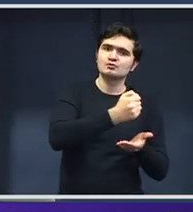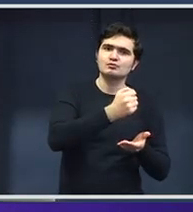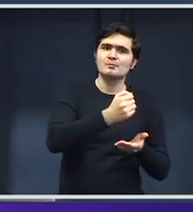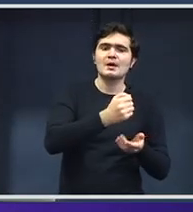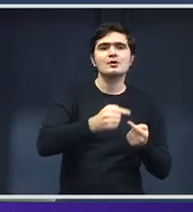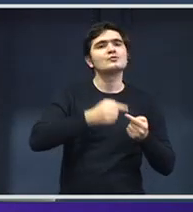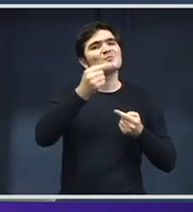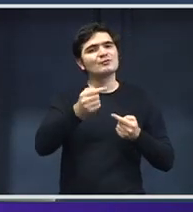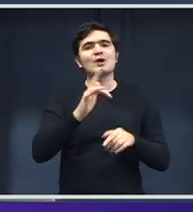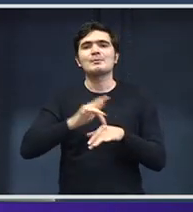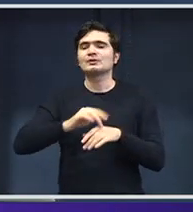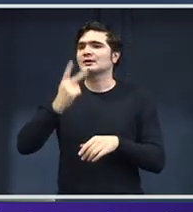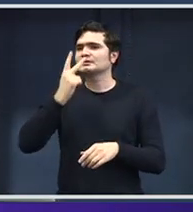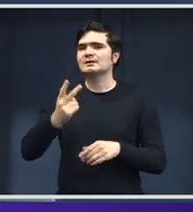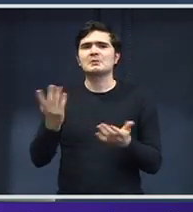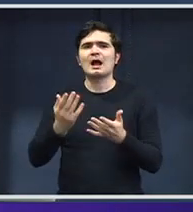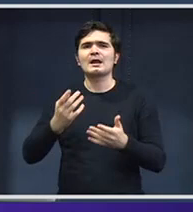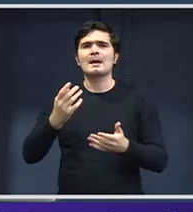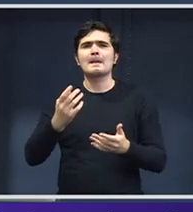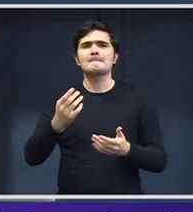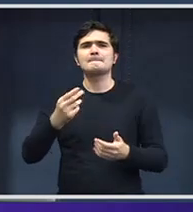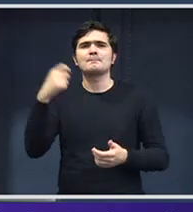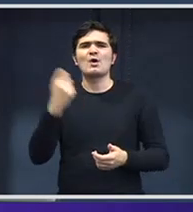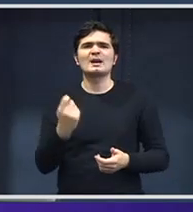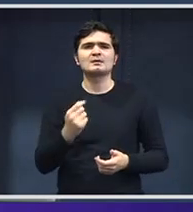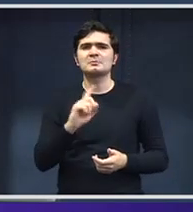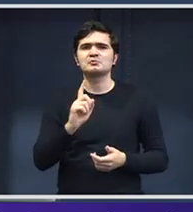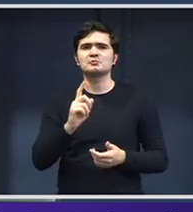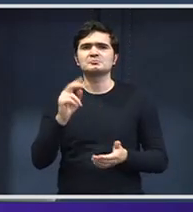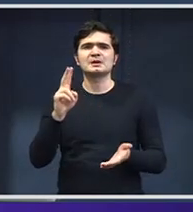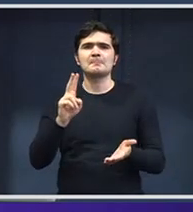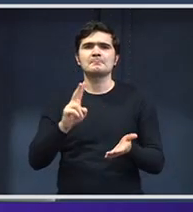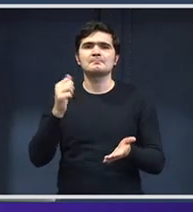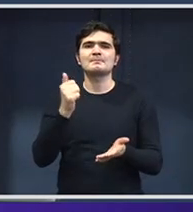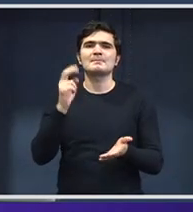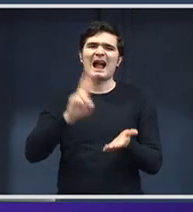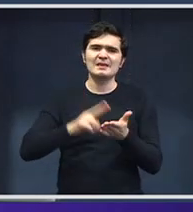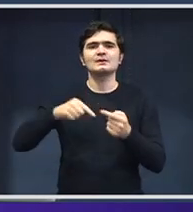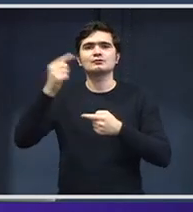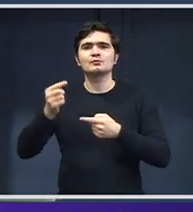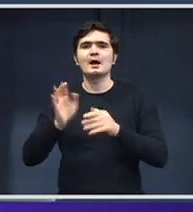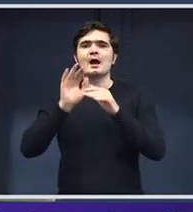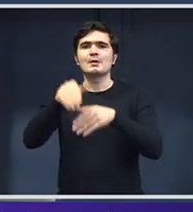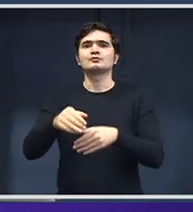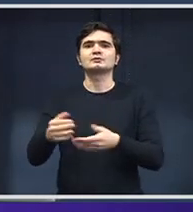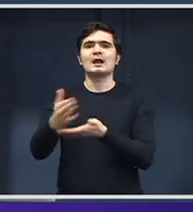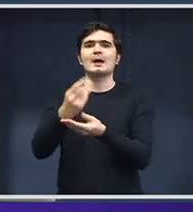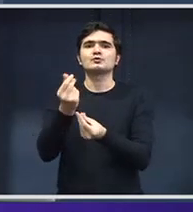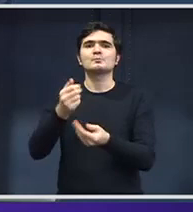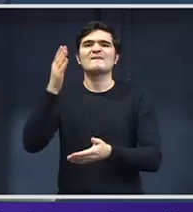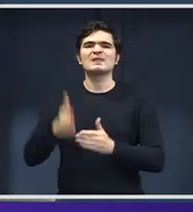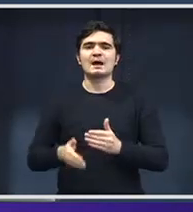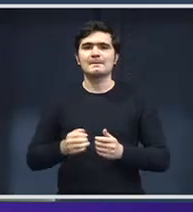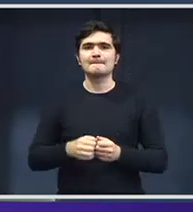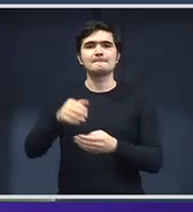să vedem care dintre proiecte nu se califică și am ajuns la suma finală. Mandatul este